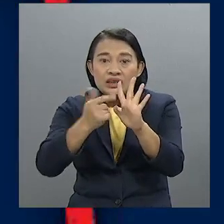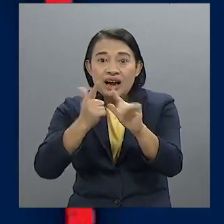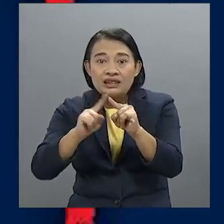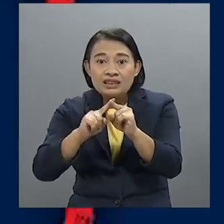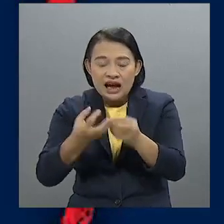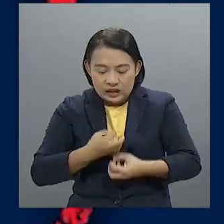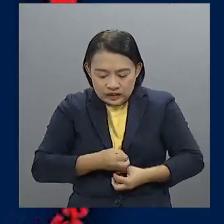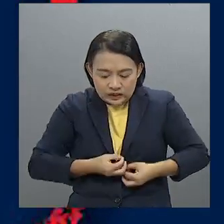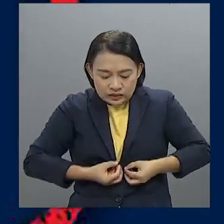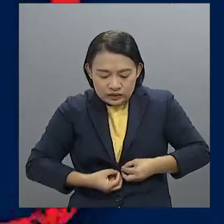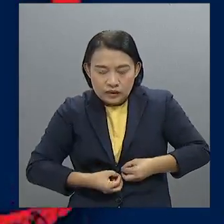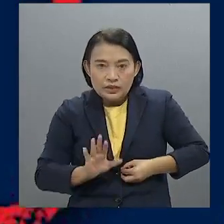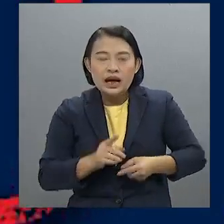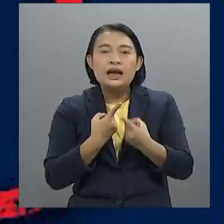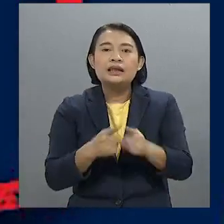อ้างจากฝรั่งไม่สามารถพันลำไส้ได้นะครับอ่ะคุณผู้ชมก็ลองคิดตามดูนะครับคือเมื่อหมากฝรั่งมันถูกกลืนลงไปแล้วเนี่ยมันจะค่อยๆเคลื่อนไปตามลำไส้ใหญ่และถูกขับออกมาในรูปแบบของอุจจาระครับและว่าการกลืนหมากฝรั่งจะไม่อันตรายอย่างที่หลายคนคิดแต่ว่าก็ไม่ใช่หมายความว่าได้ไปทำนะฮะไม่ควรทำโดยเฉพาะในเด็กเล็กๆเนี่ยมันจะไปติดหลอดลมเอานะครับควรหลีกเลี่ยงการเคี้ยวหมากฝรั่งด้วยเพราะอาจจะทำให้เลอะกลืนหมากฝรั่งและเสียงที่หมากฝรั่งจะติดคอได้นะครับไม่ต้องถึงลำไส้แต่ว่าแค่คอยเกาะเนี่ยอาหารเนี่ยคุณผู้ชมก็ต้องระมัดระวังกันแล้วนะครับดังนั้นก็ไม่ควรจะไปกลืนหมากฝรั่งเวลาเคี้ยวหมากฝรั่งก็ต้องดูดีๆด้วยหลายคนคือเชื้อหมากฝรั่งกันไปแล้วก็คุยกับเพื่อนไงเช้าที่มีเรื่องตลกโปกฮาขึ้นมาปุ๊บหัวเราะเนี้ยสำลักเข้าไปมันก็อันตรายได้เหมือนกันให้ถูกด้วยนะบอกคนไปชอบไปแปะกับพื้นโต๊ะเออไม่ต้องห่อให้มันก็มีกระดาษที่เขาหอบเดี๋ยวก่อนเพิ่งเก็บไว้ก่อนแล้วก็ไปทิ้งให้ถูกต้องนะครับมากันที่ข่าวการแจ้งเตือน